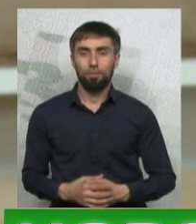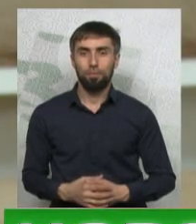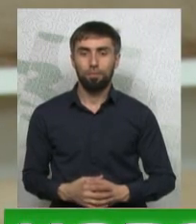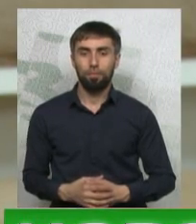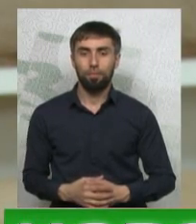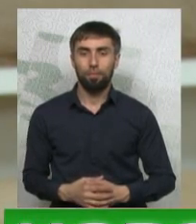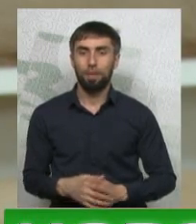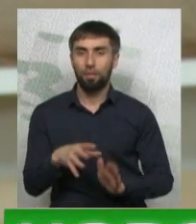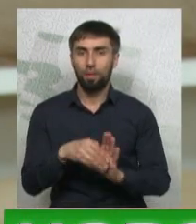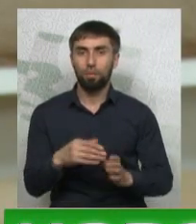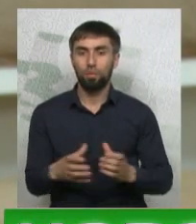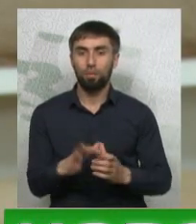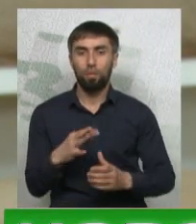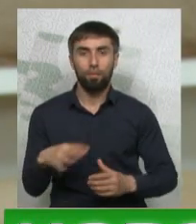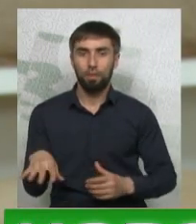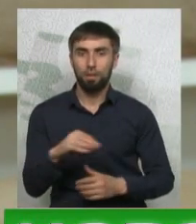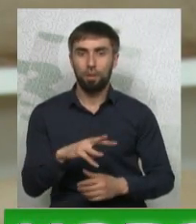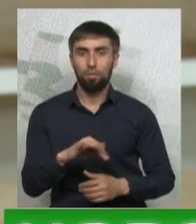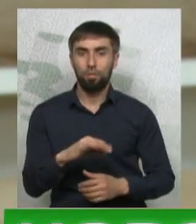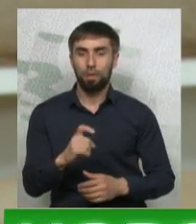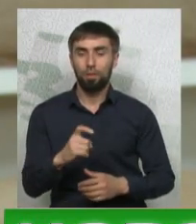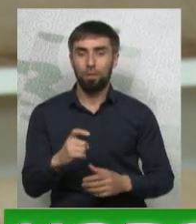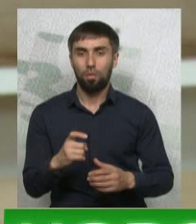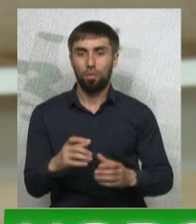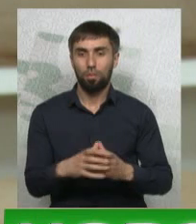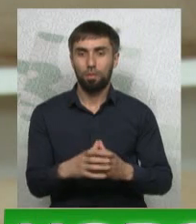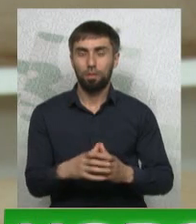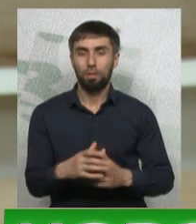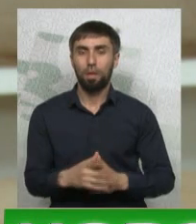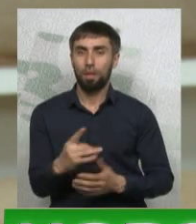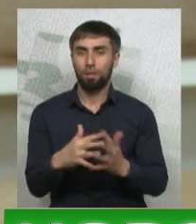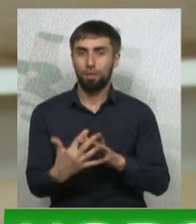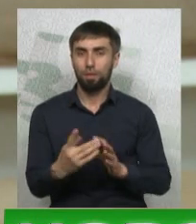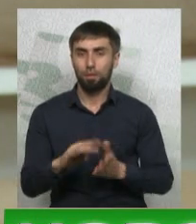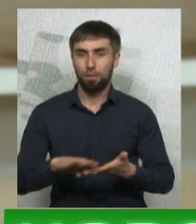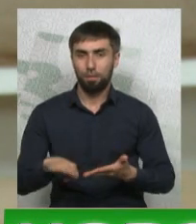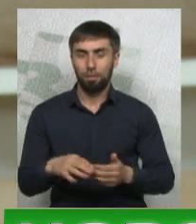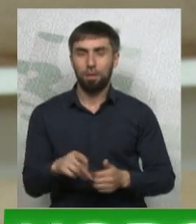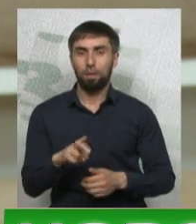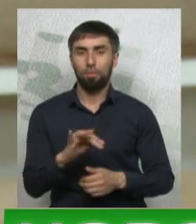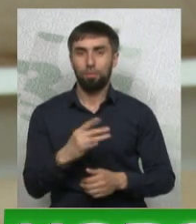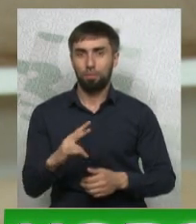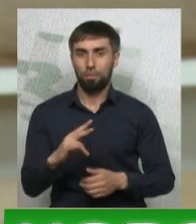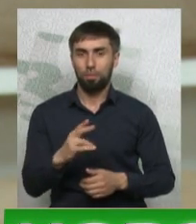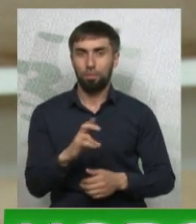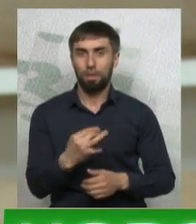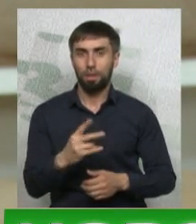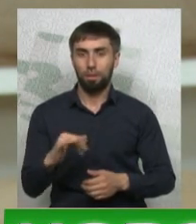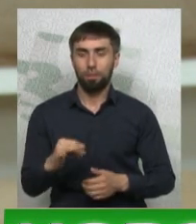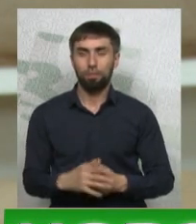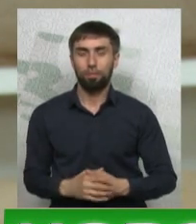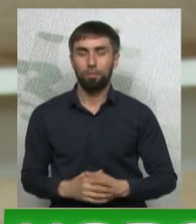Выборы состоятся во всех практически муниципальных образованиях, за исключением одного села. Это село Бейни, где